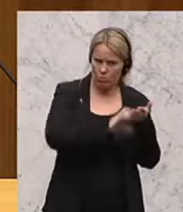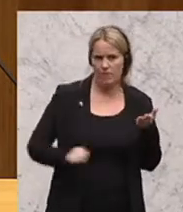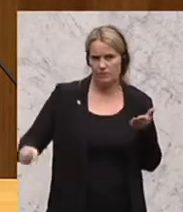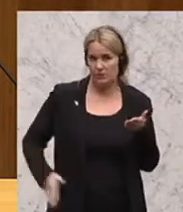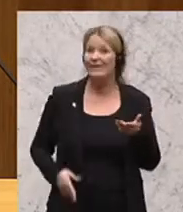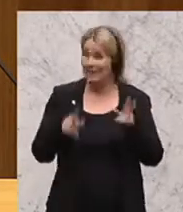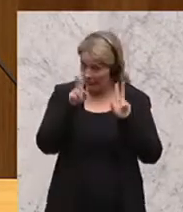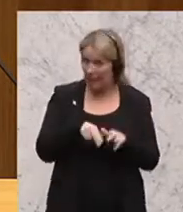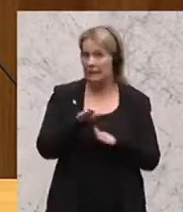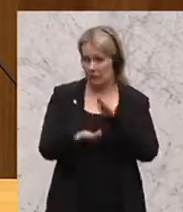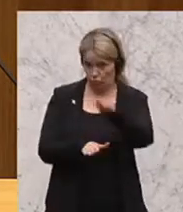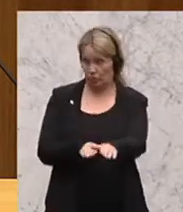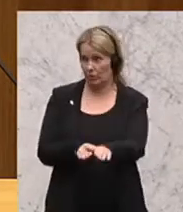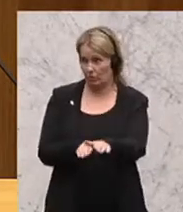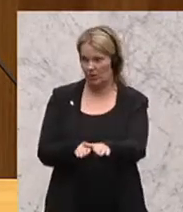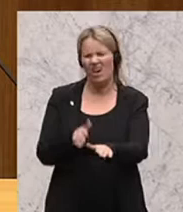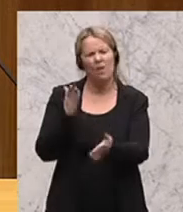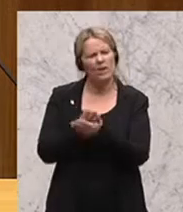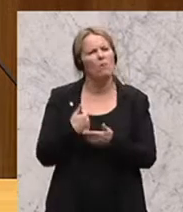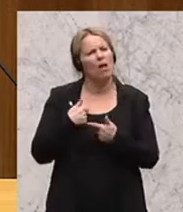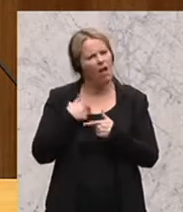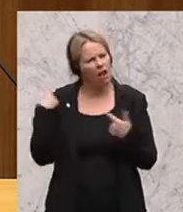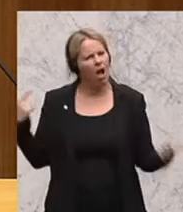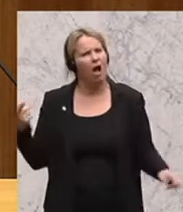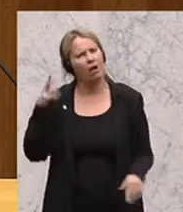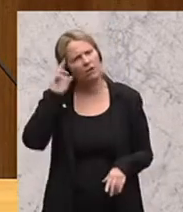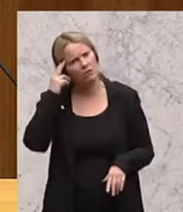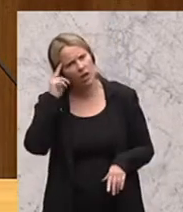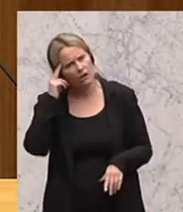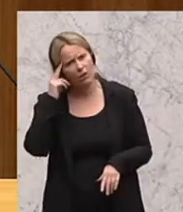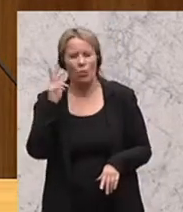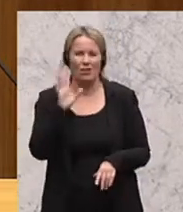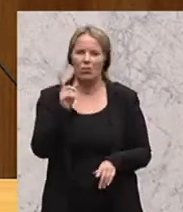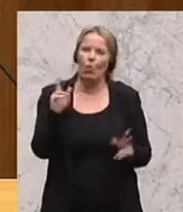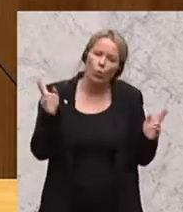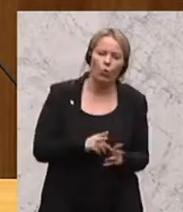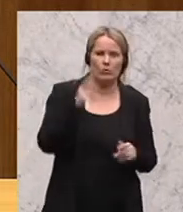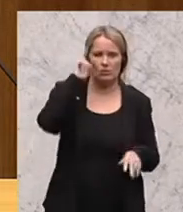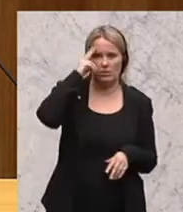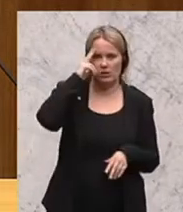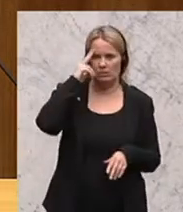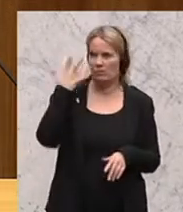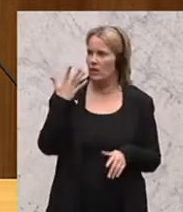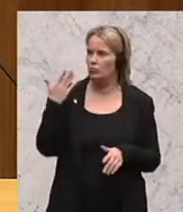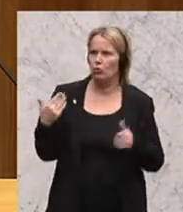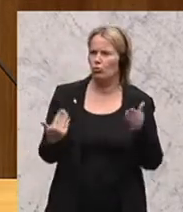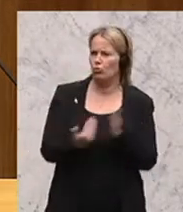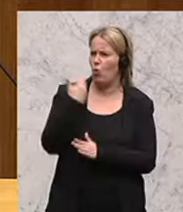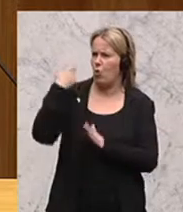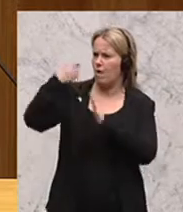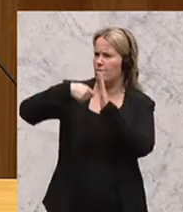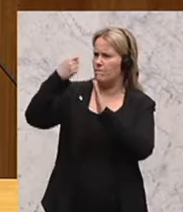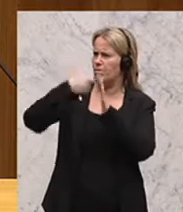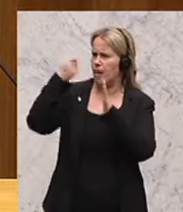richtiger Schritt. Ich habe aber lange darüber nachgedacht oder musste nur kurz darüber nachdenken, welcher neuer Film oder welcher